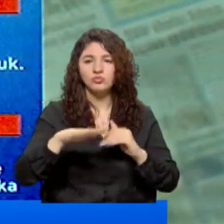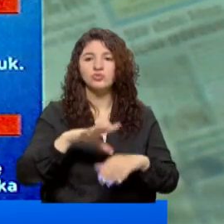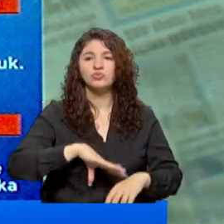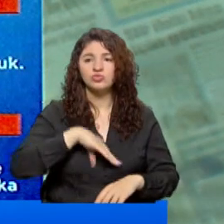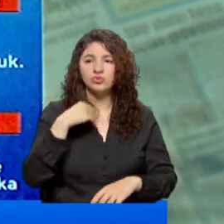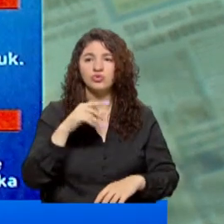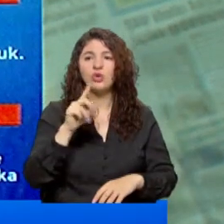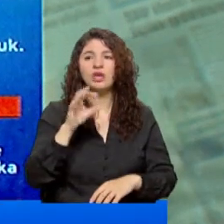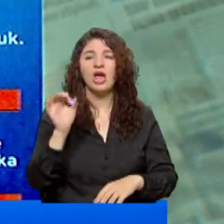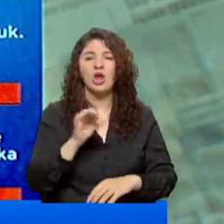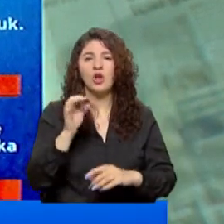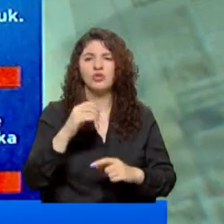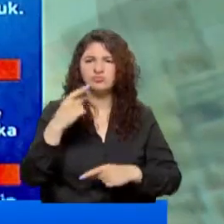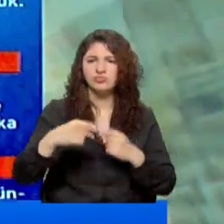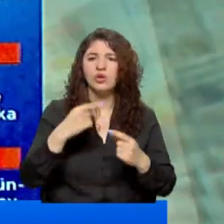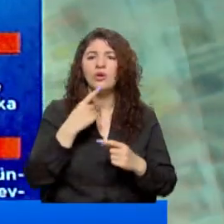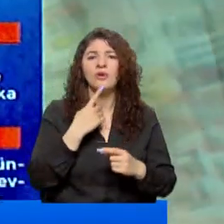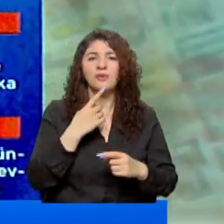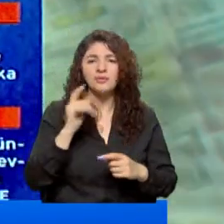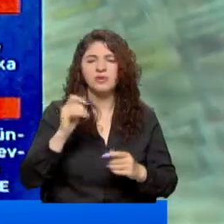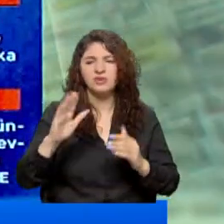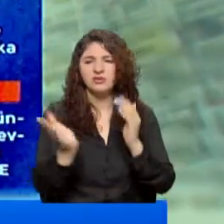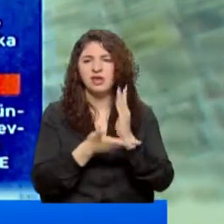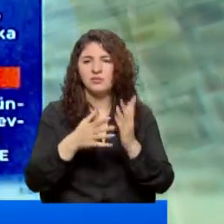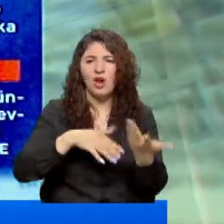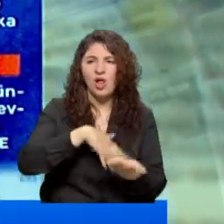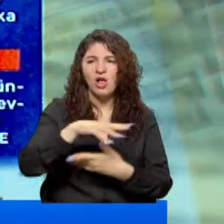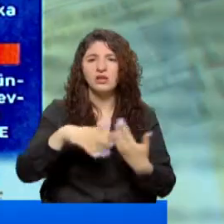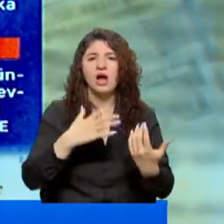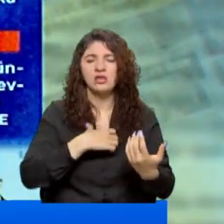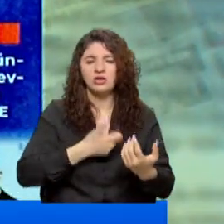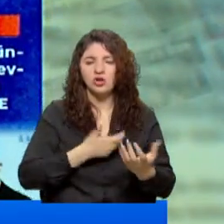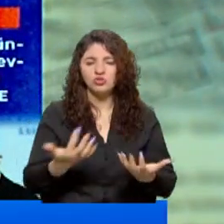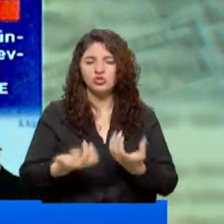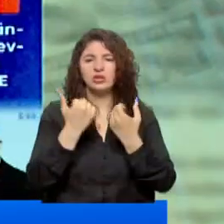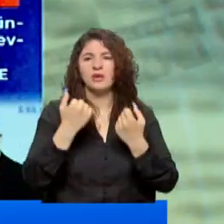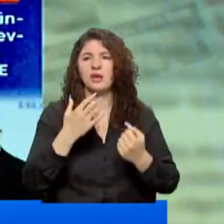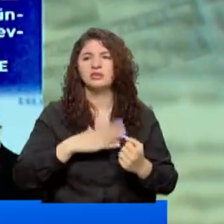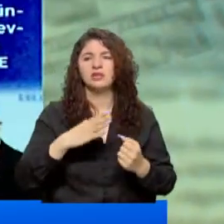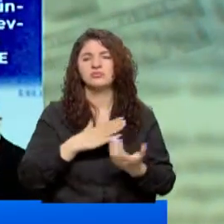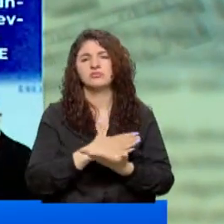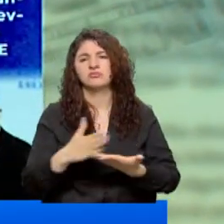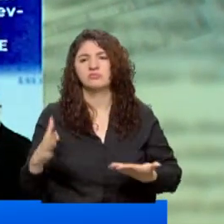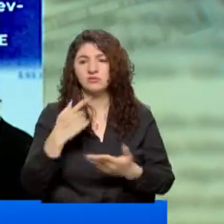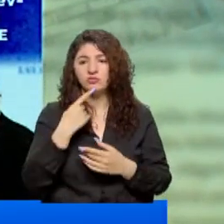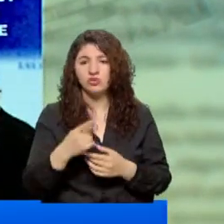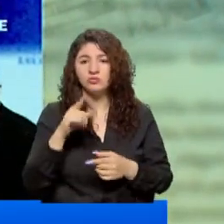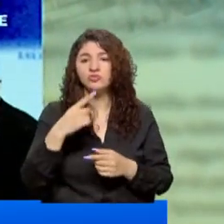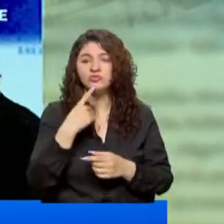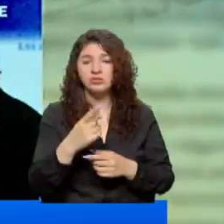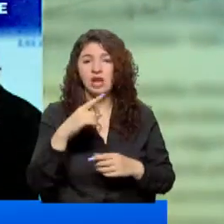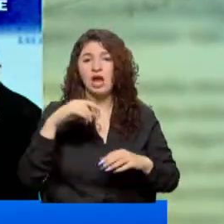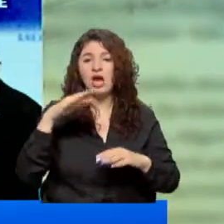ruhunu 12 Eylül ve saçların üflediği darbe masmas ilave sağdan kurtarma irademiz Baki dönüyor bu sözler